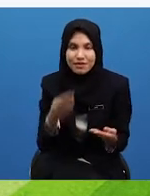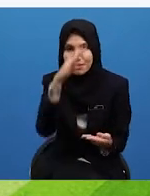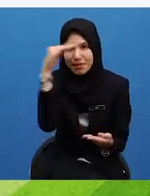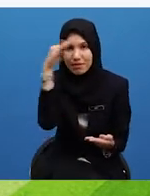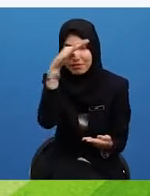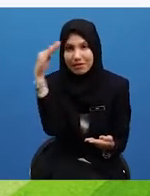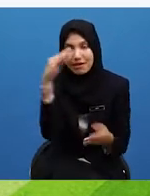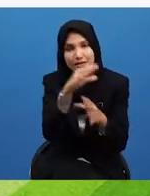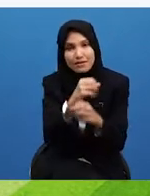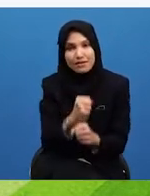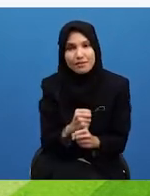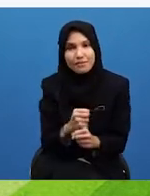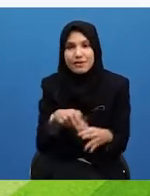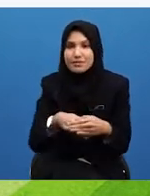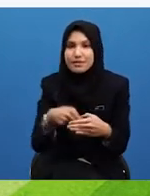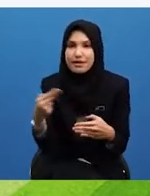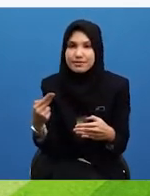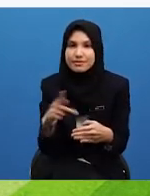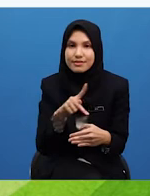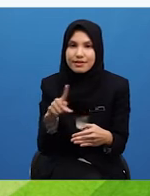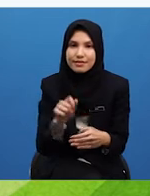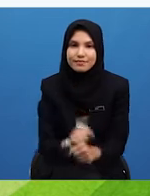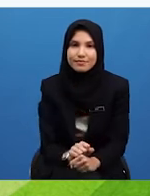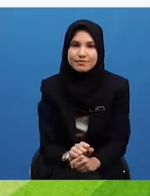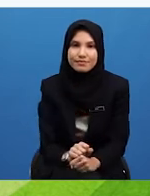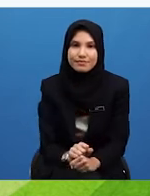bayang-bayang dapat dihasilkan